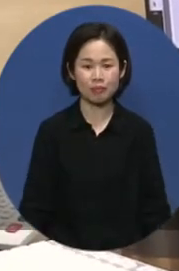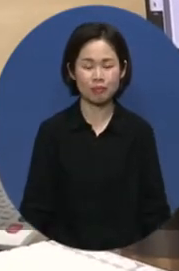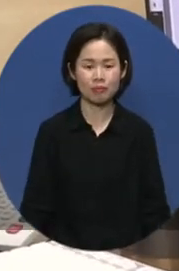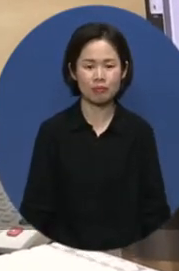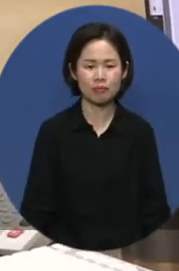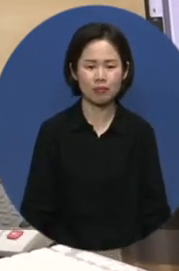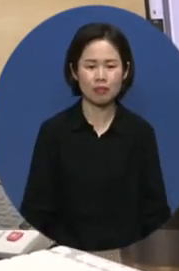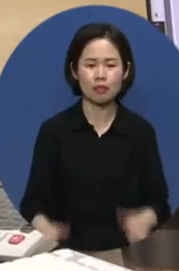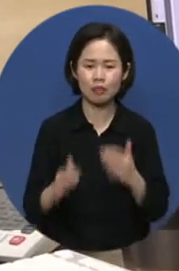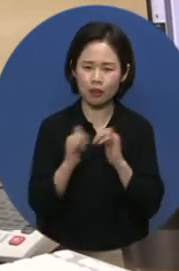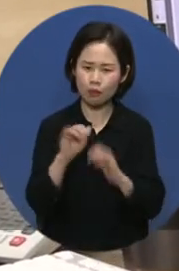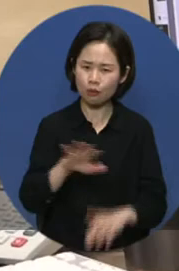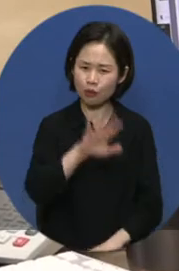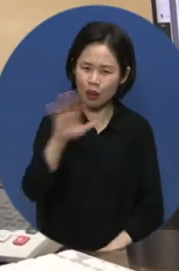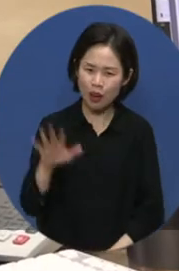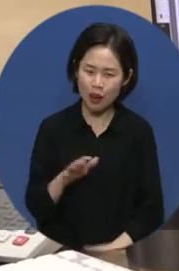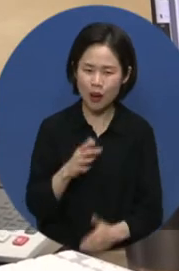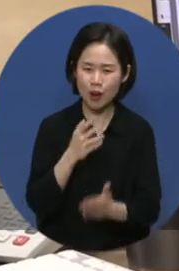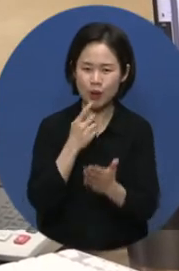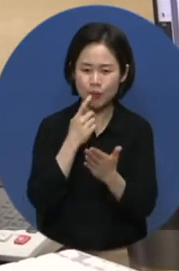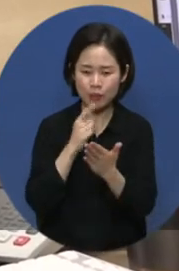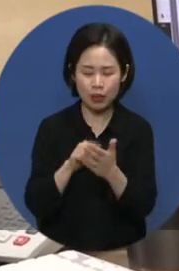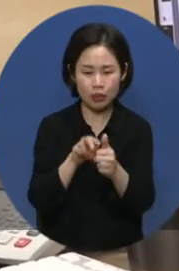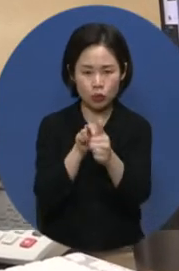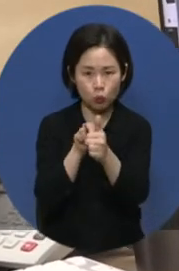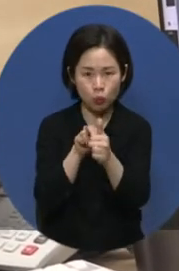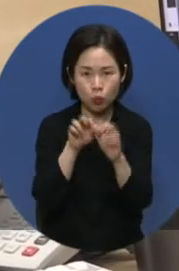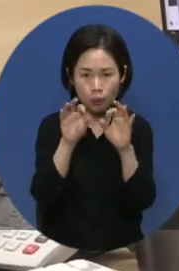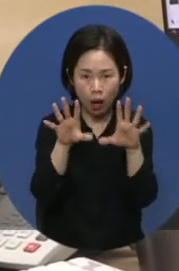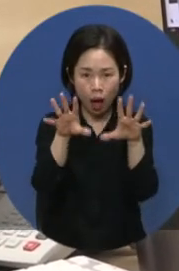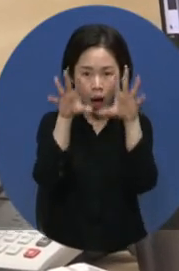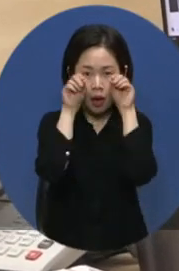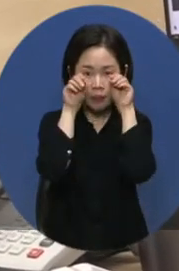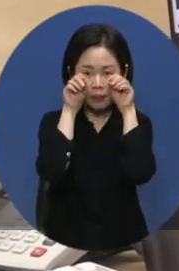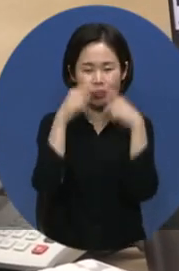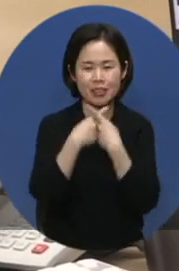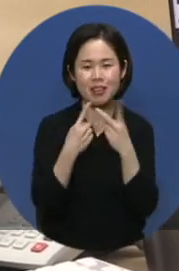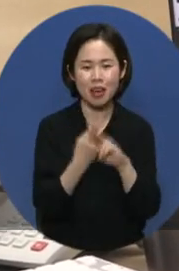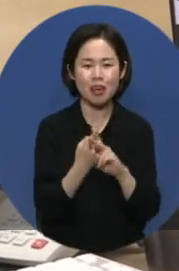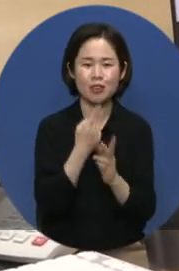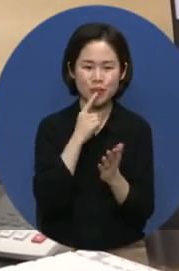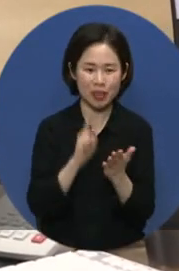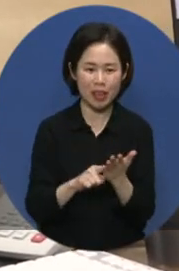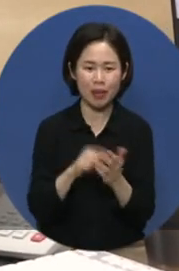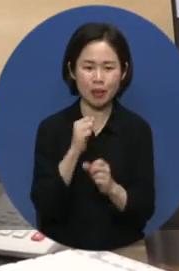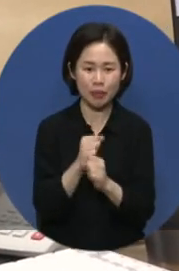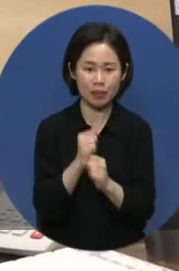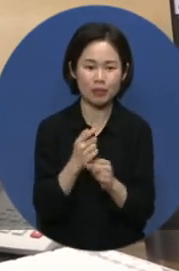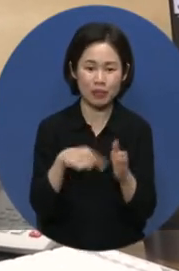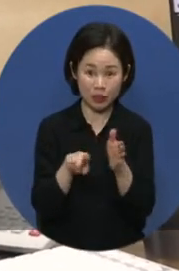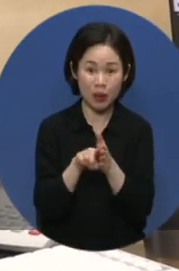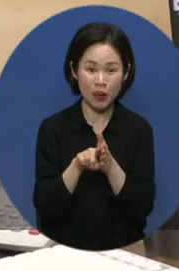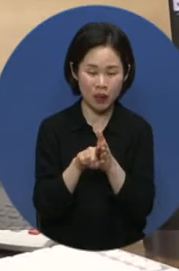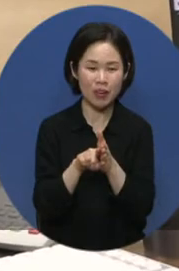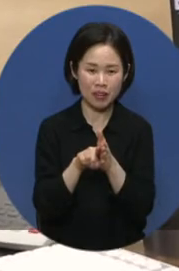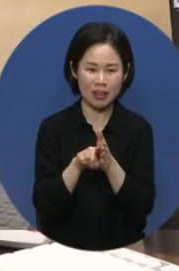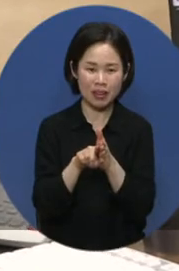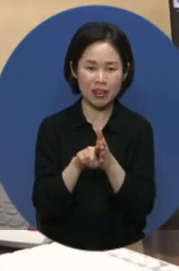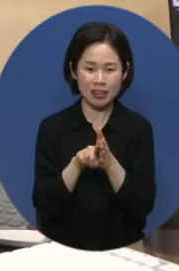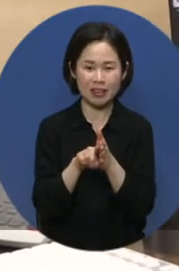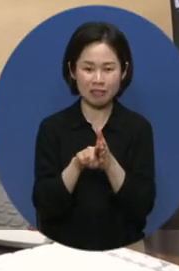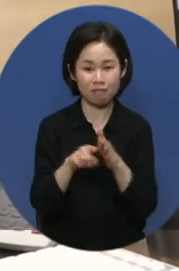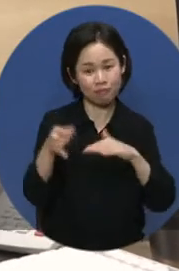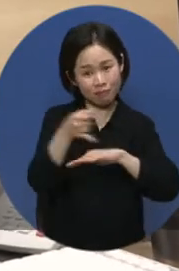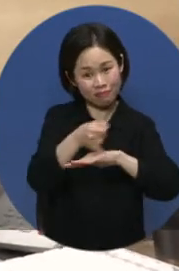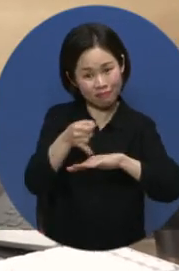누구나 쉽게 정보를 봤을 때 눈에 잘 들어오고 이해할 수 있는 그런 정보를 제공하려고